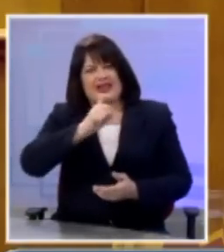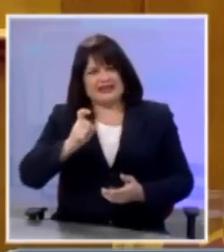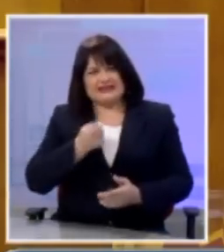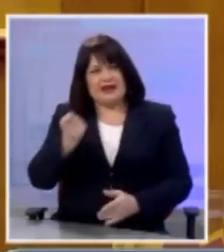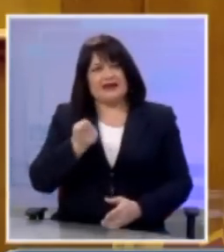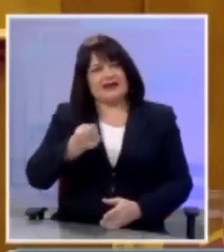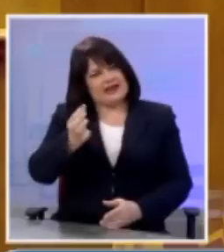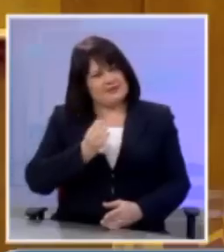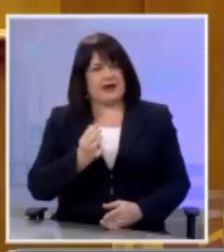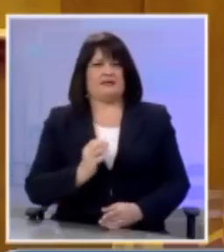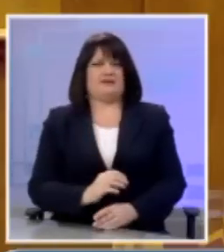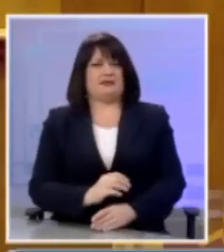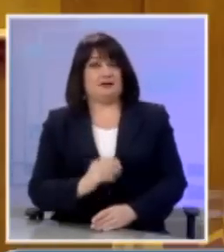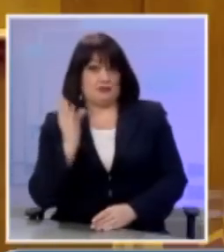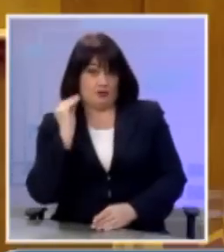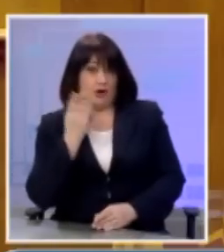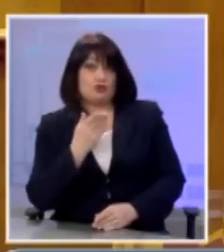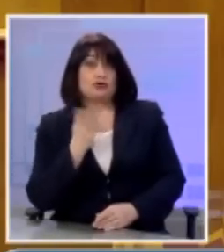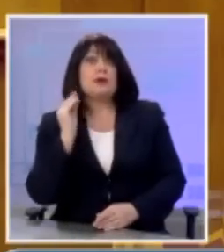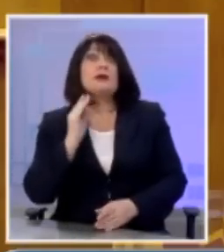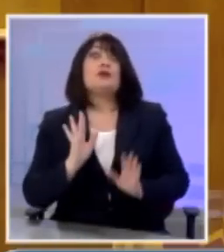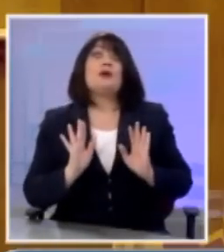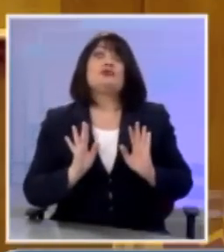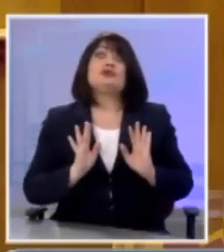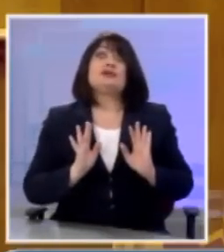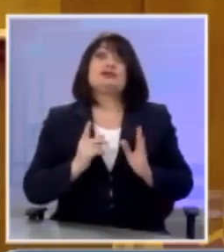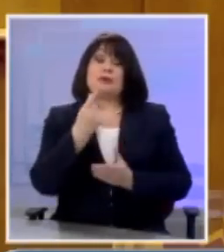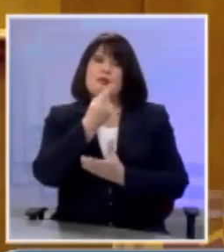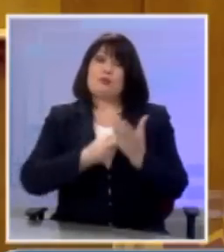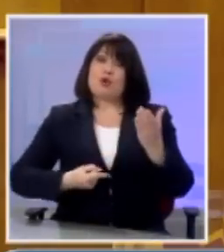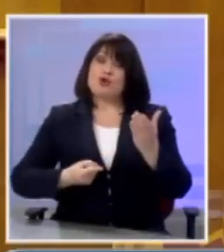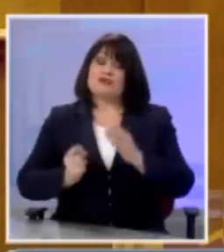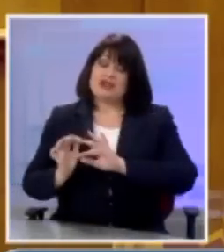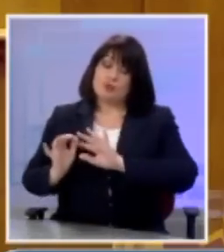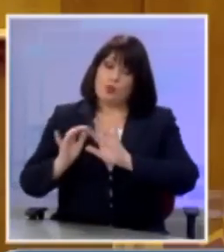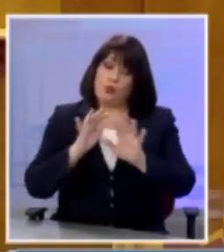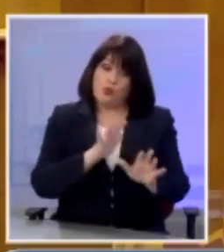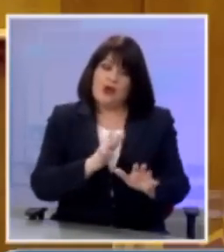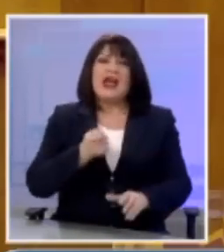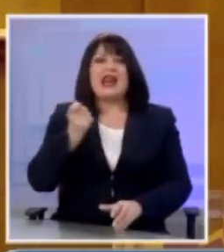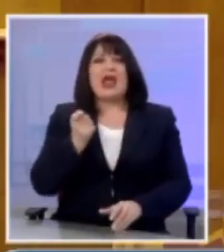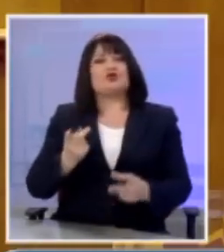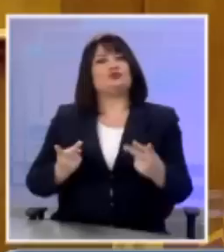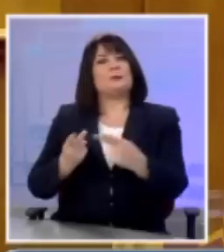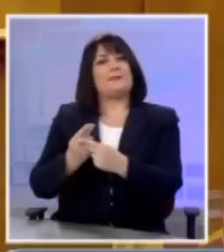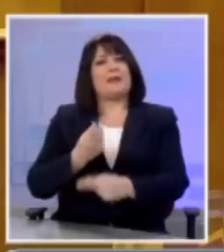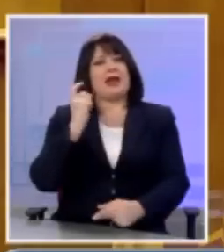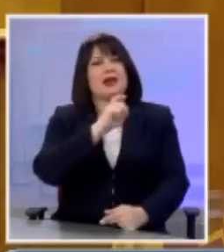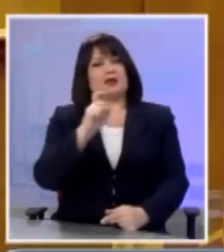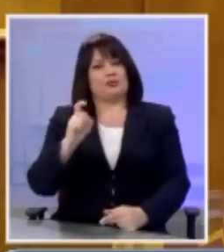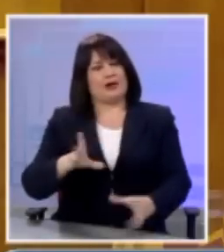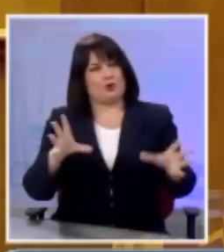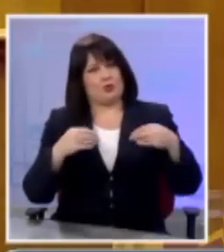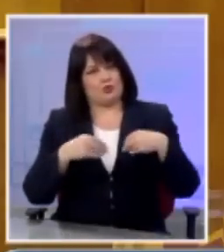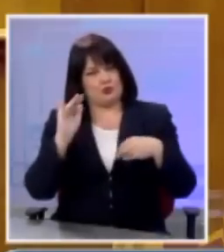ακούσατε? Δεν το ακούσατε? Ότι ανακοινώσανε να παίρνουμε ένα εκατομμύριο πρόσφυγες